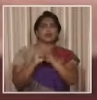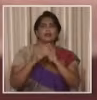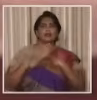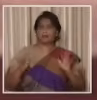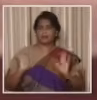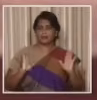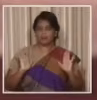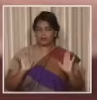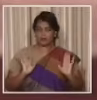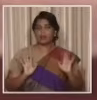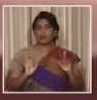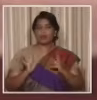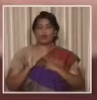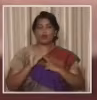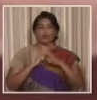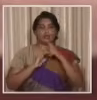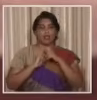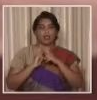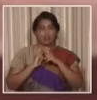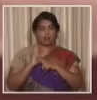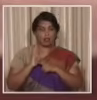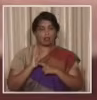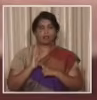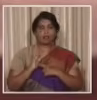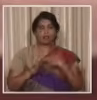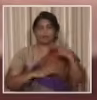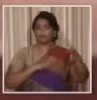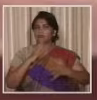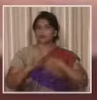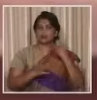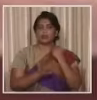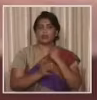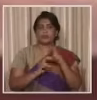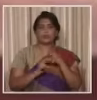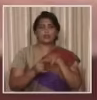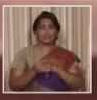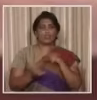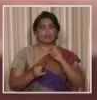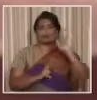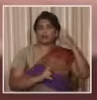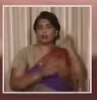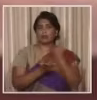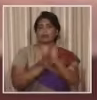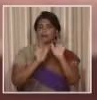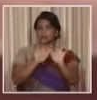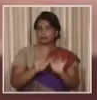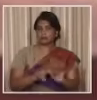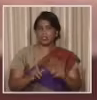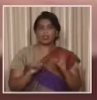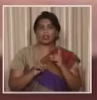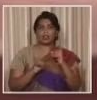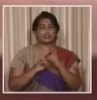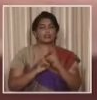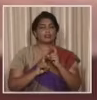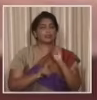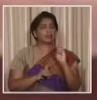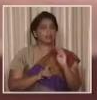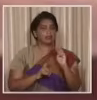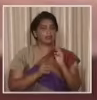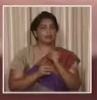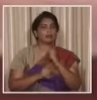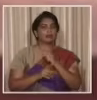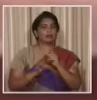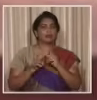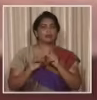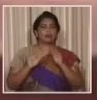වෙවේ හැබැයි අනුරාධ ලංකා ජයරත්න කියලා මට නිරපීමේ නියෝගයක් ප්‍රාදේශීය ලේකම්තුමේ පහුවෙනිදා ගිහිල්ලා 12 වෙනි මාසයේ 30 වෙනිදා ගිහිල්ලා ඒ තාප්පේ